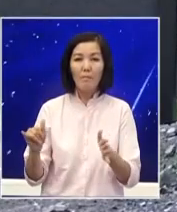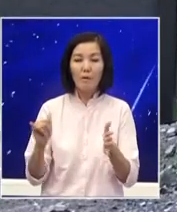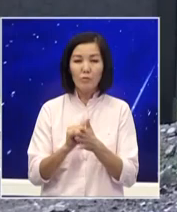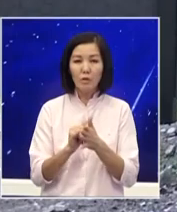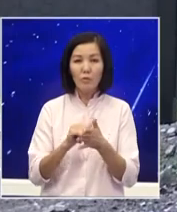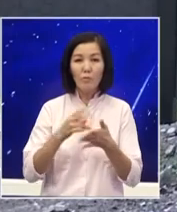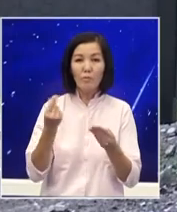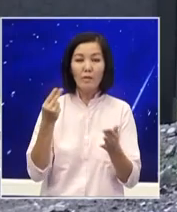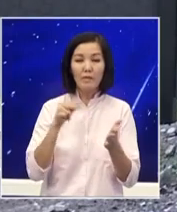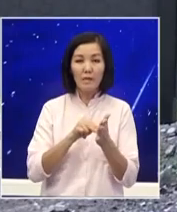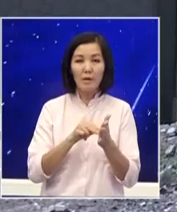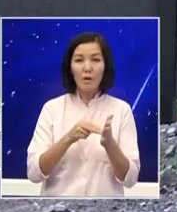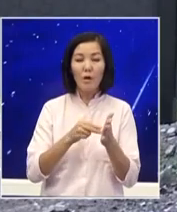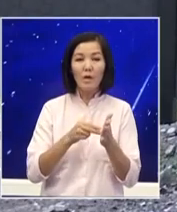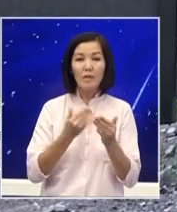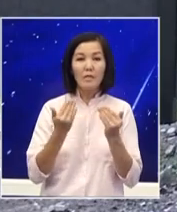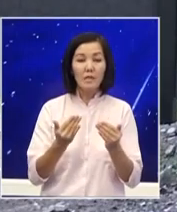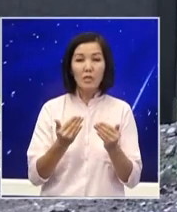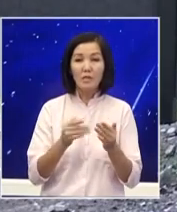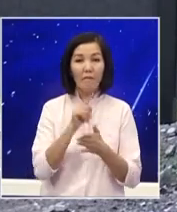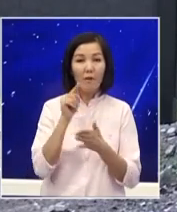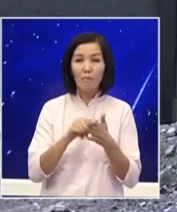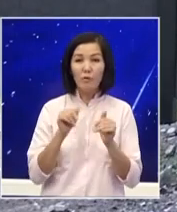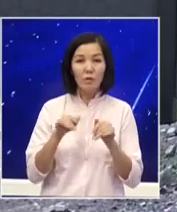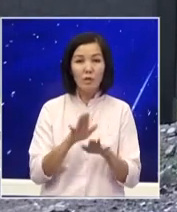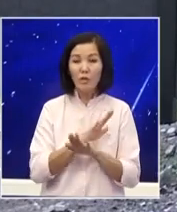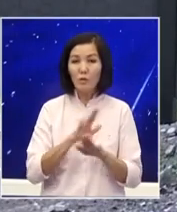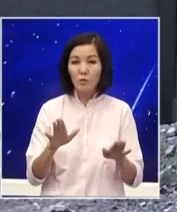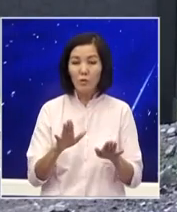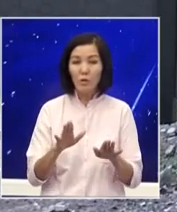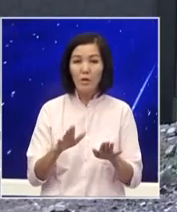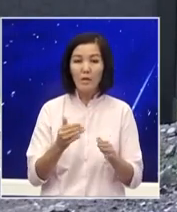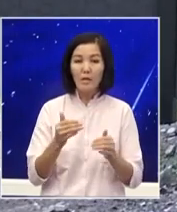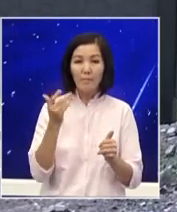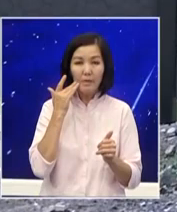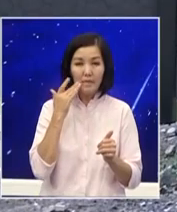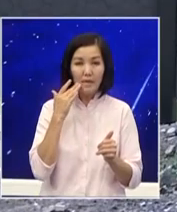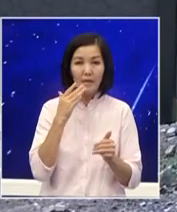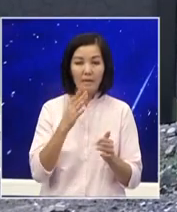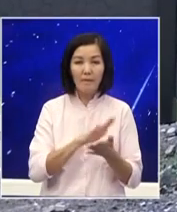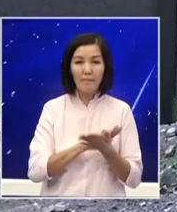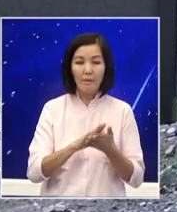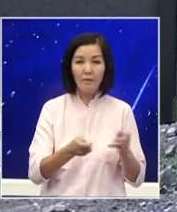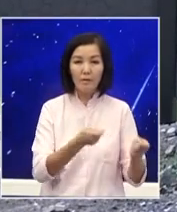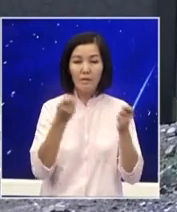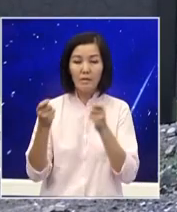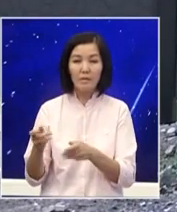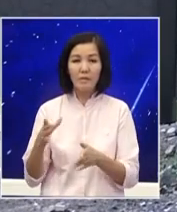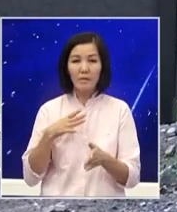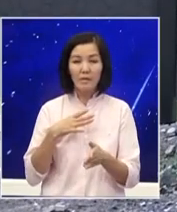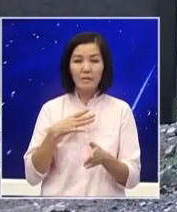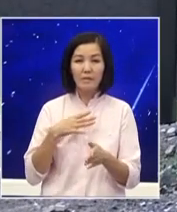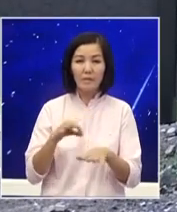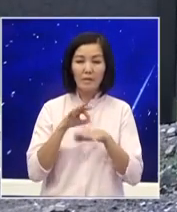вопрос его утилизации пока не организован но рекультивационных работ и ведутся на постоянной основе планах привлечь предпринимателей для